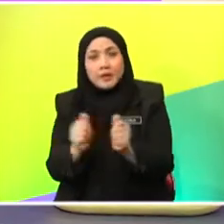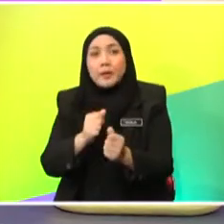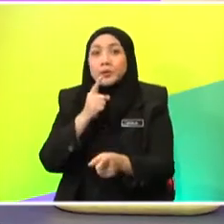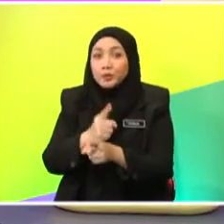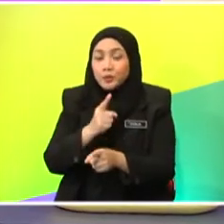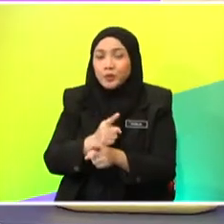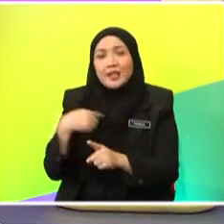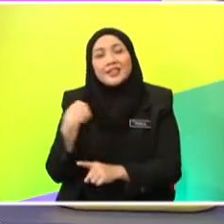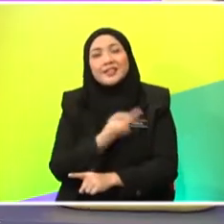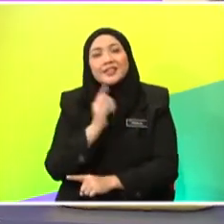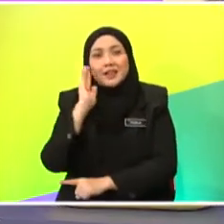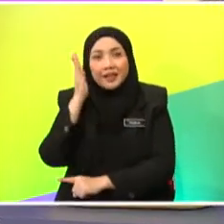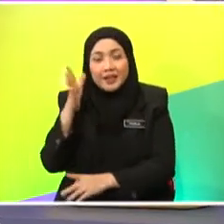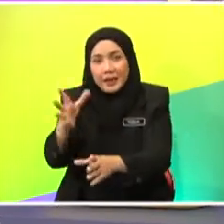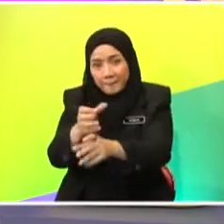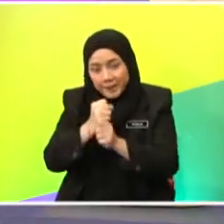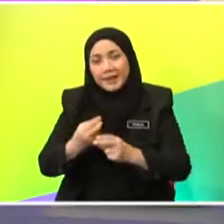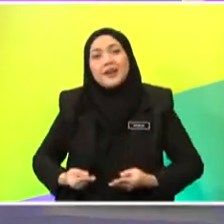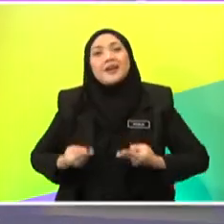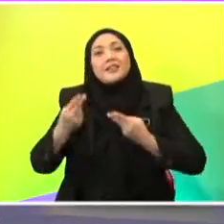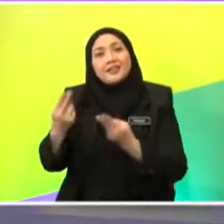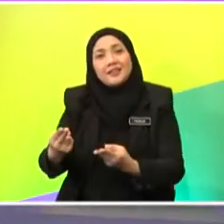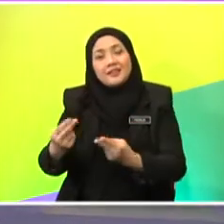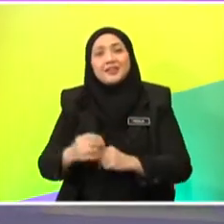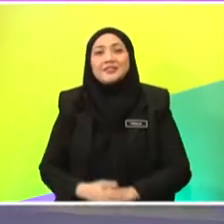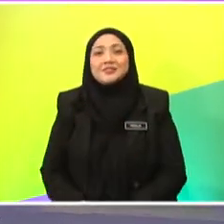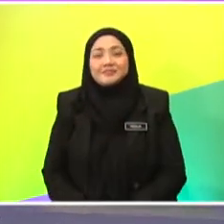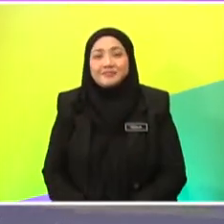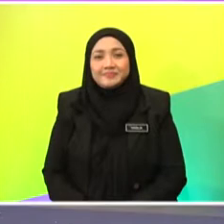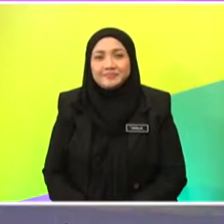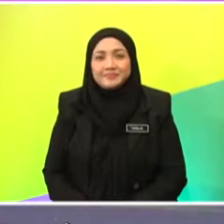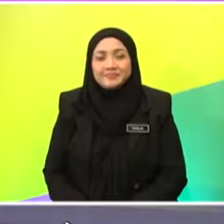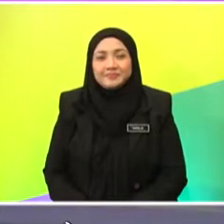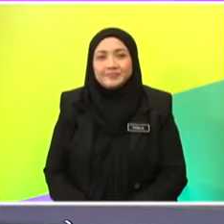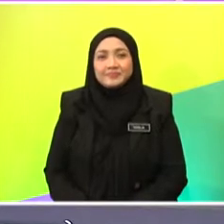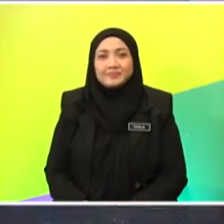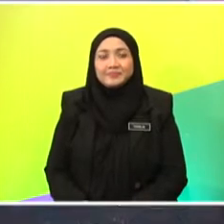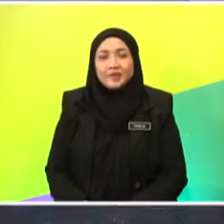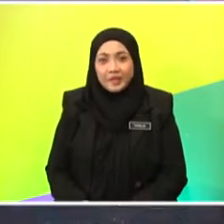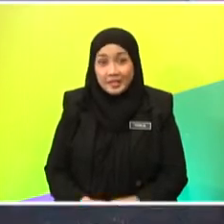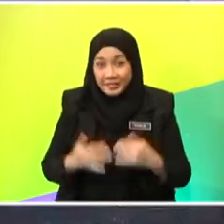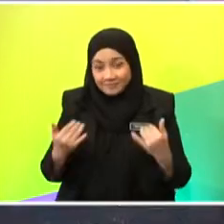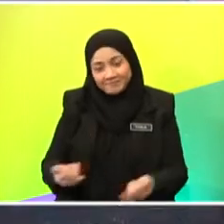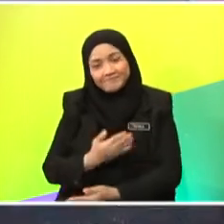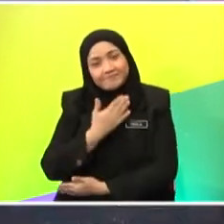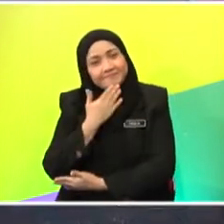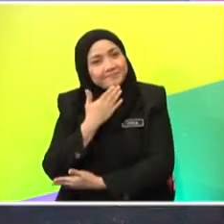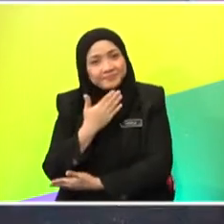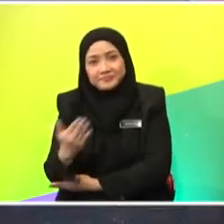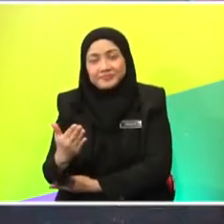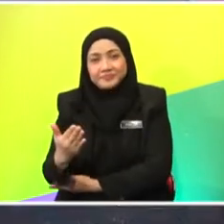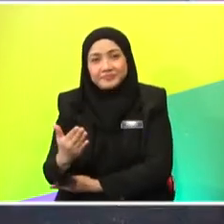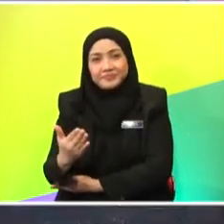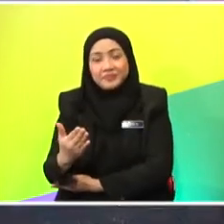kita pun akan dapat ganjaran betul kecil tuh Oke cheque terima kasih Jadi saya pun Dah